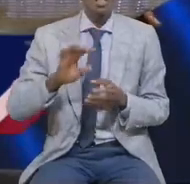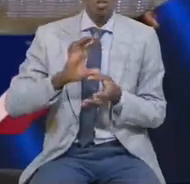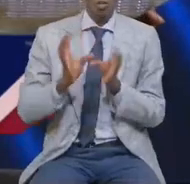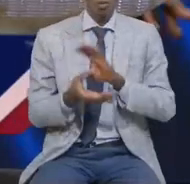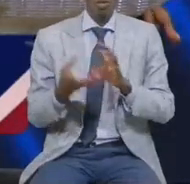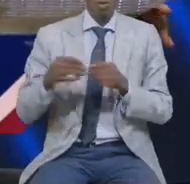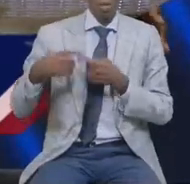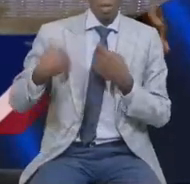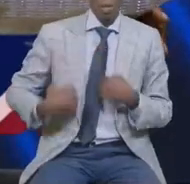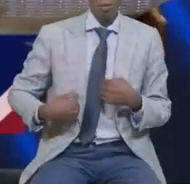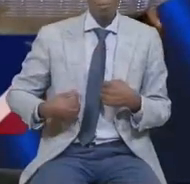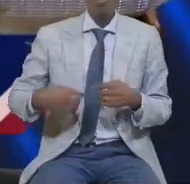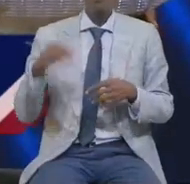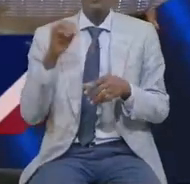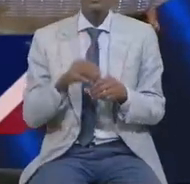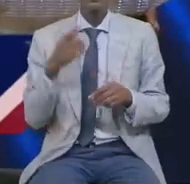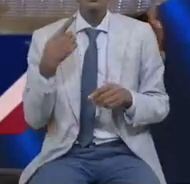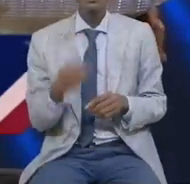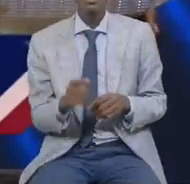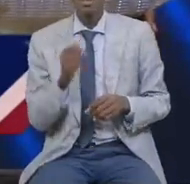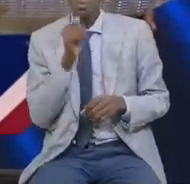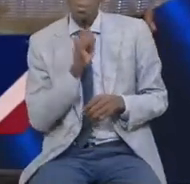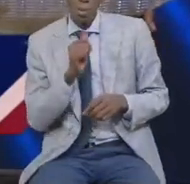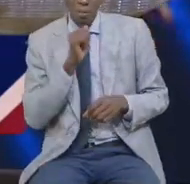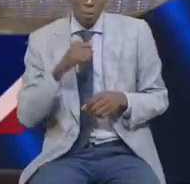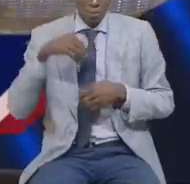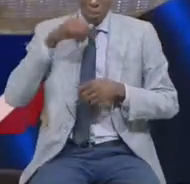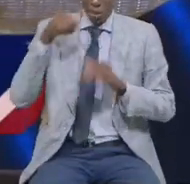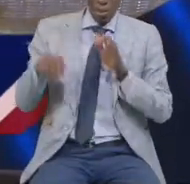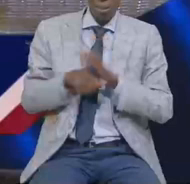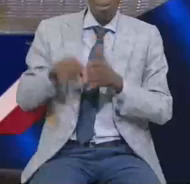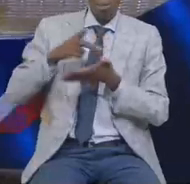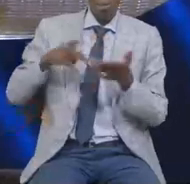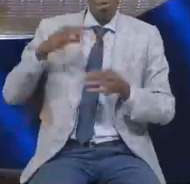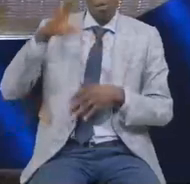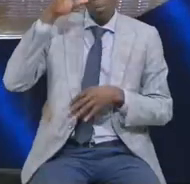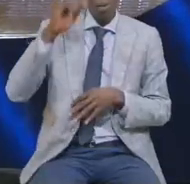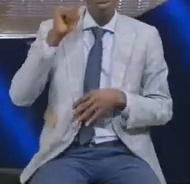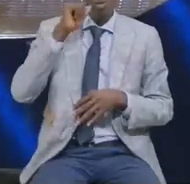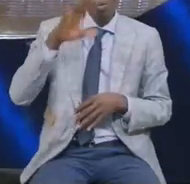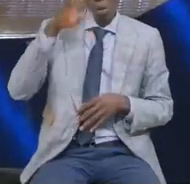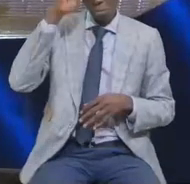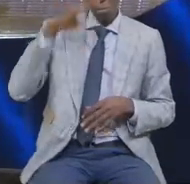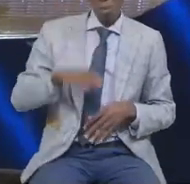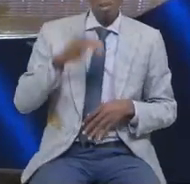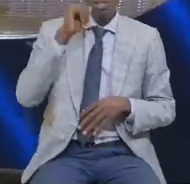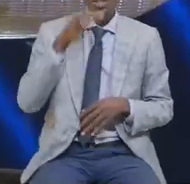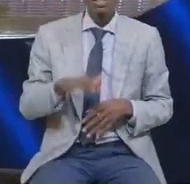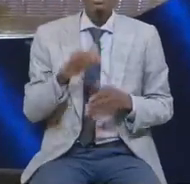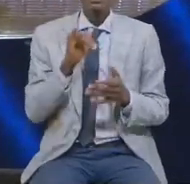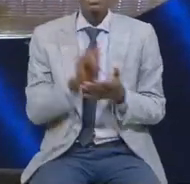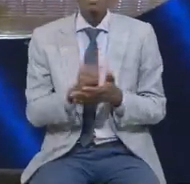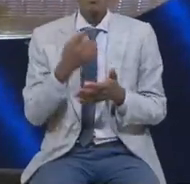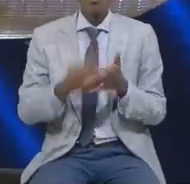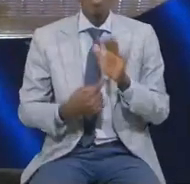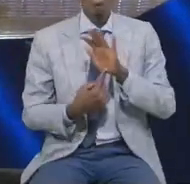C'est le cœur de l'homme du garçon, du fille, de la